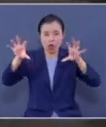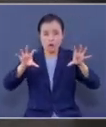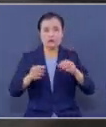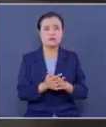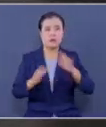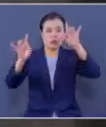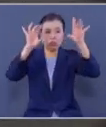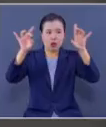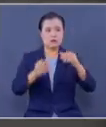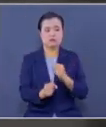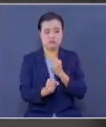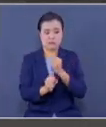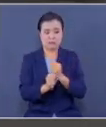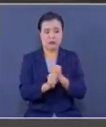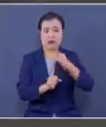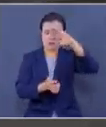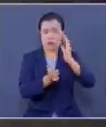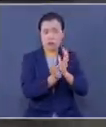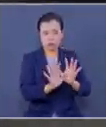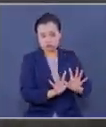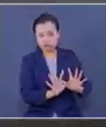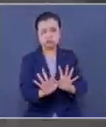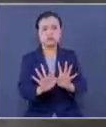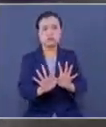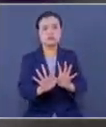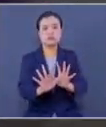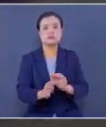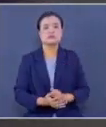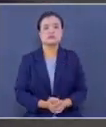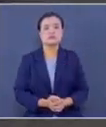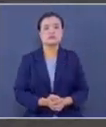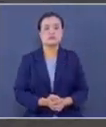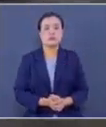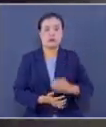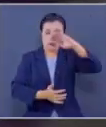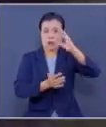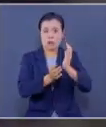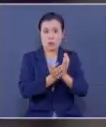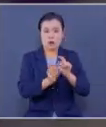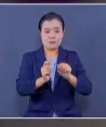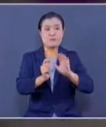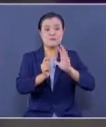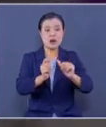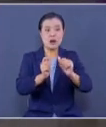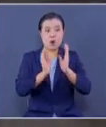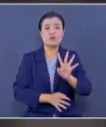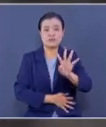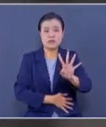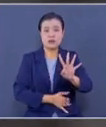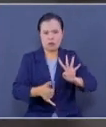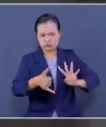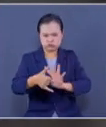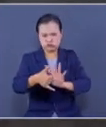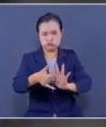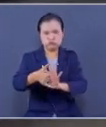กลายเป็นการปฏิบัติการแบบนี้โดยเจ้าหน้าที่ตำรวจครับต้องใช้ตำรวจจากสพเมืองกาฬสินธุ์ถึง 4นายครับเข้า